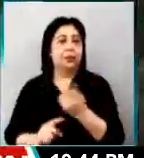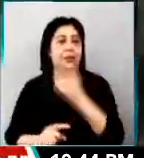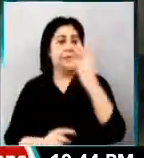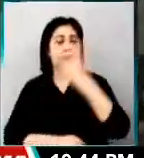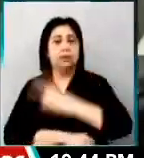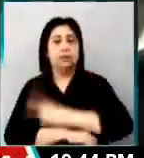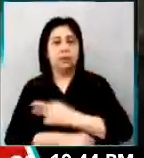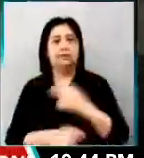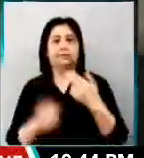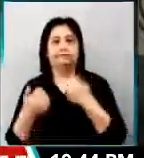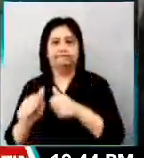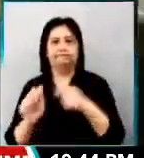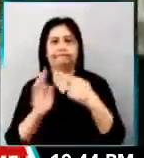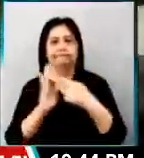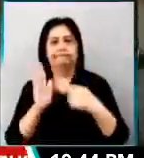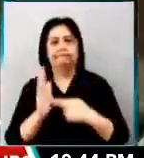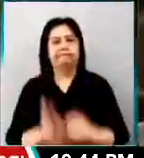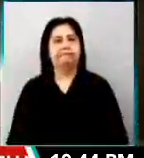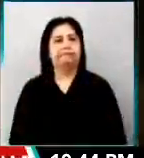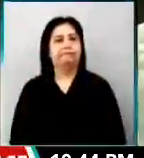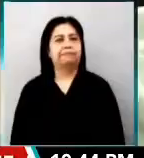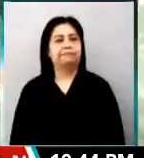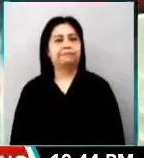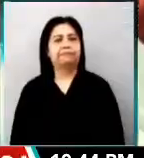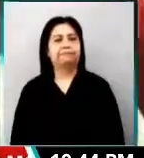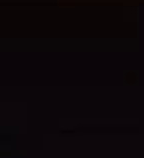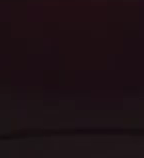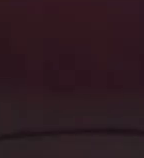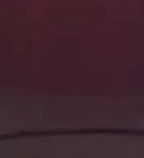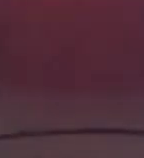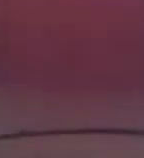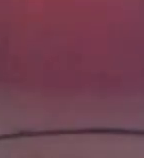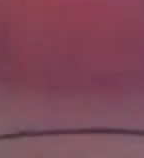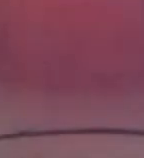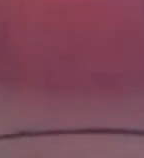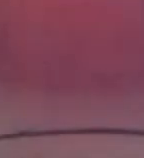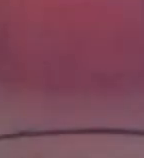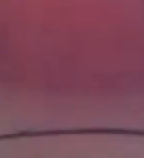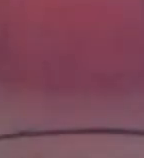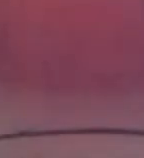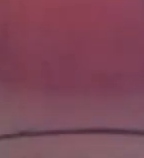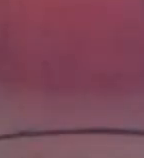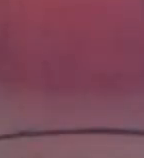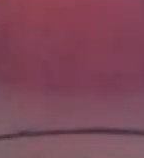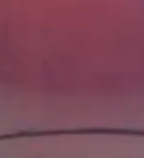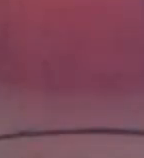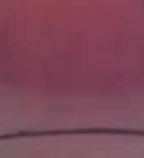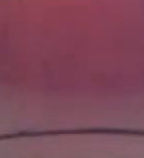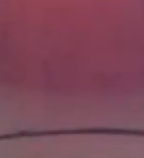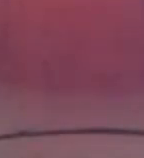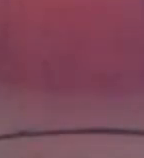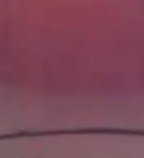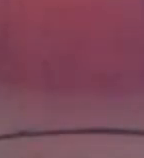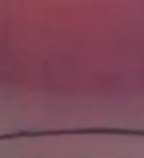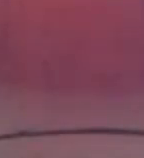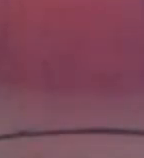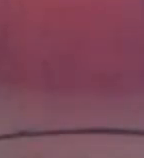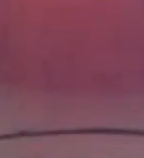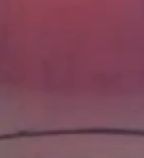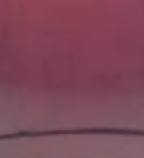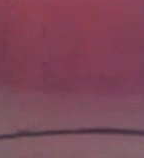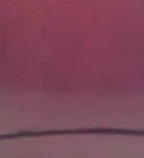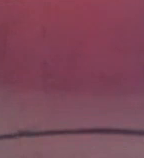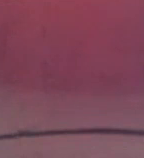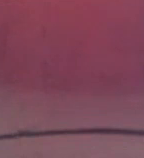sa protocol. Salima Refran, GMA News. Huwag magpahuli sa mga balitang dapat niyong malaman.